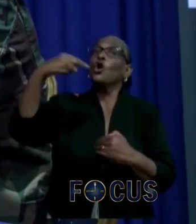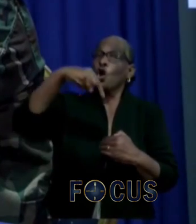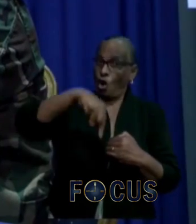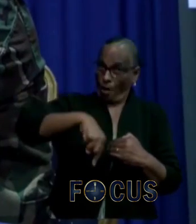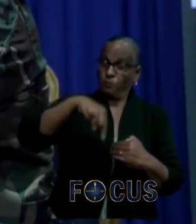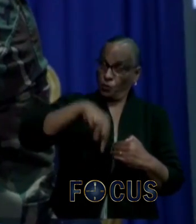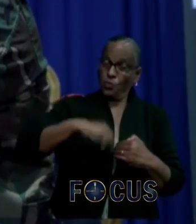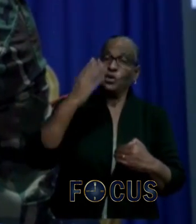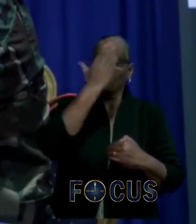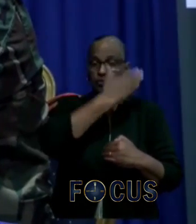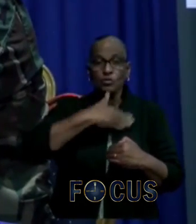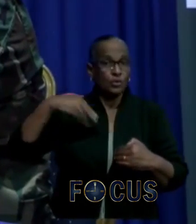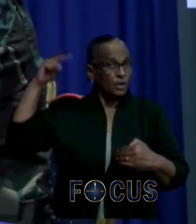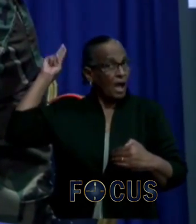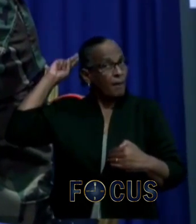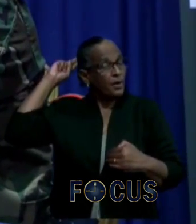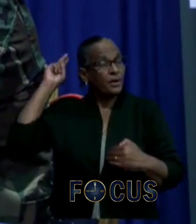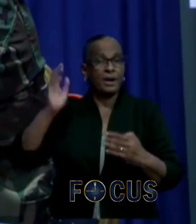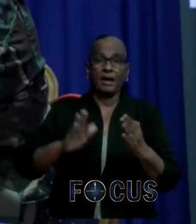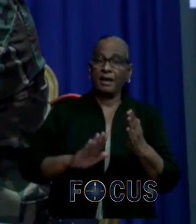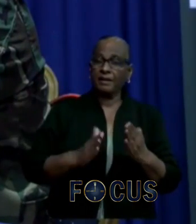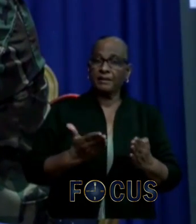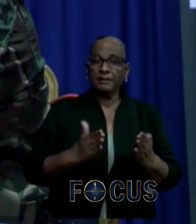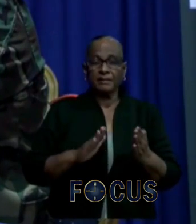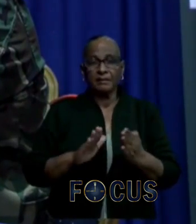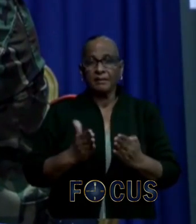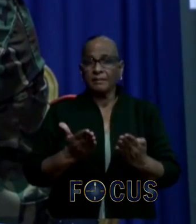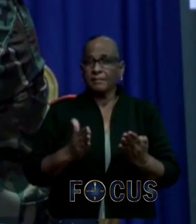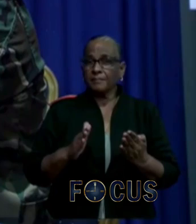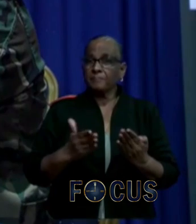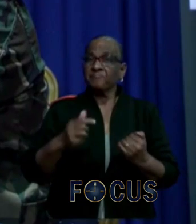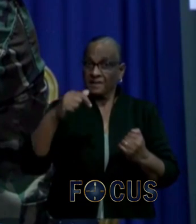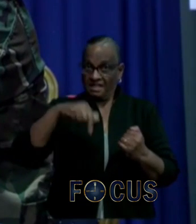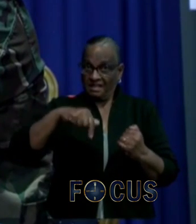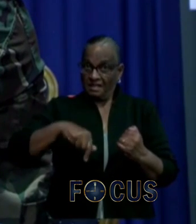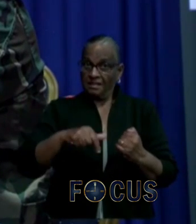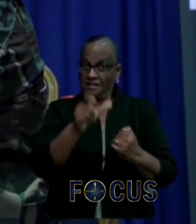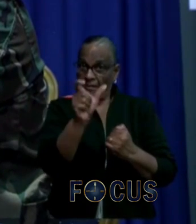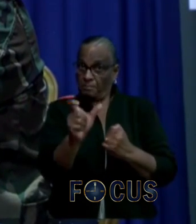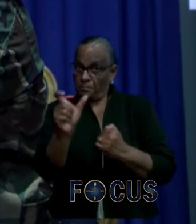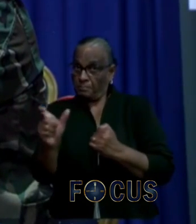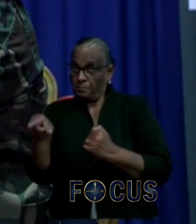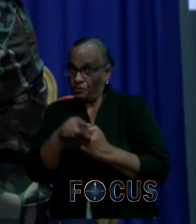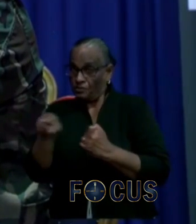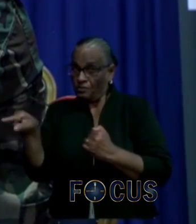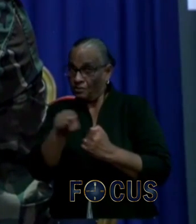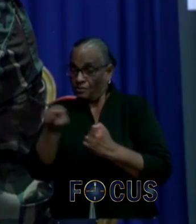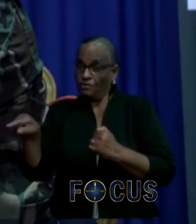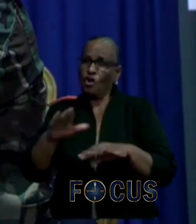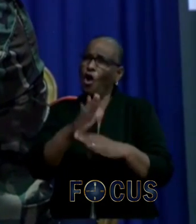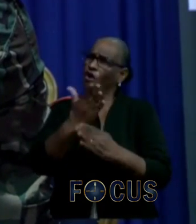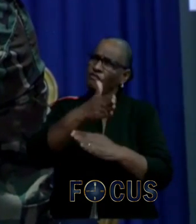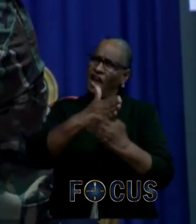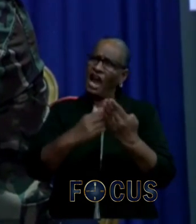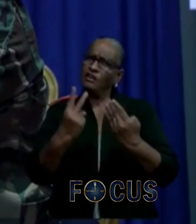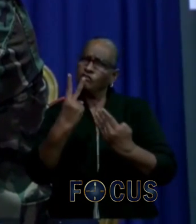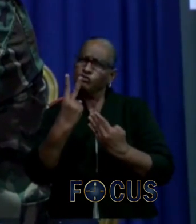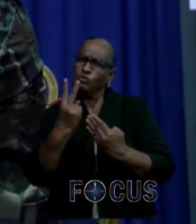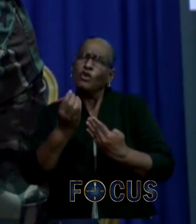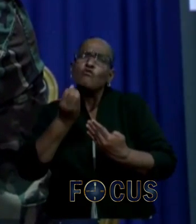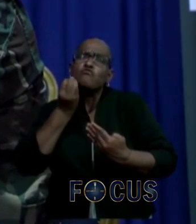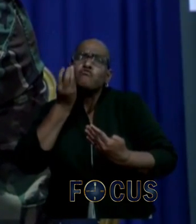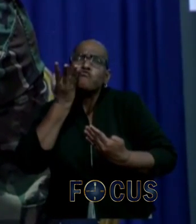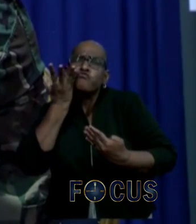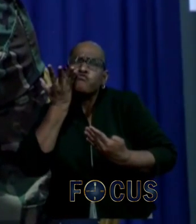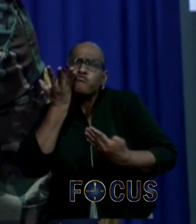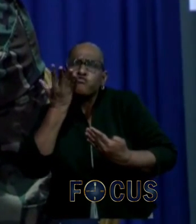zijn gekomen. En het is, deze mensen zijn dus gisteren zo rond 1:30 in de ochtend